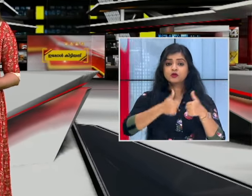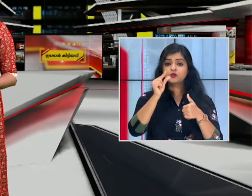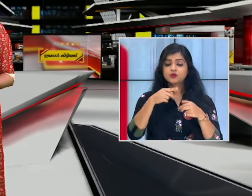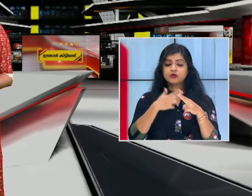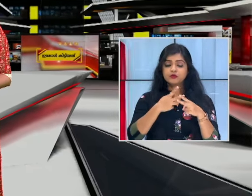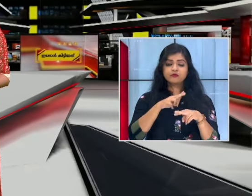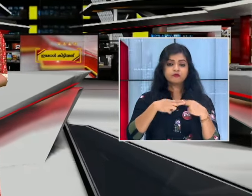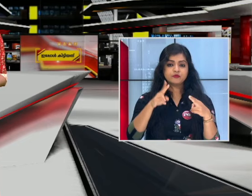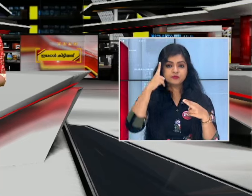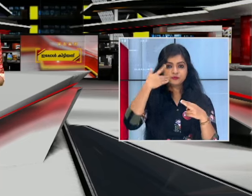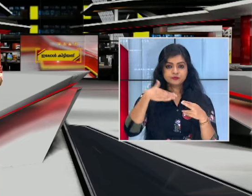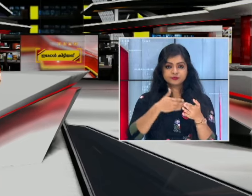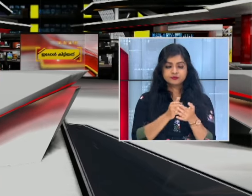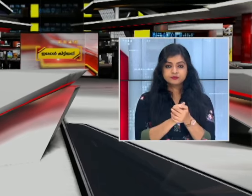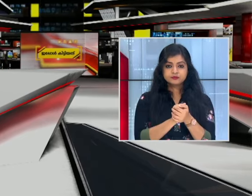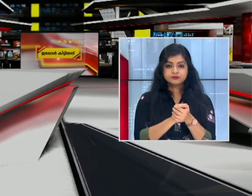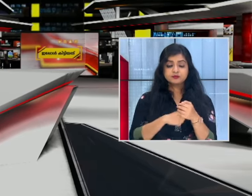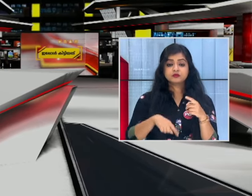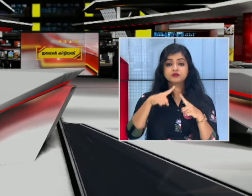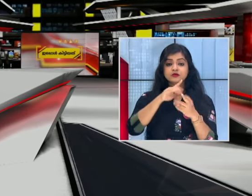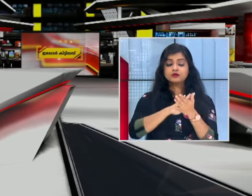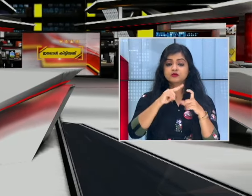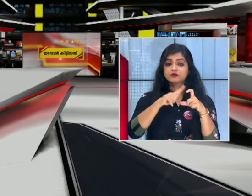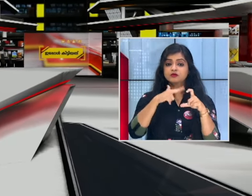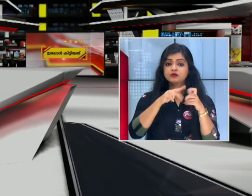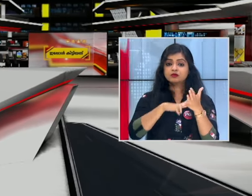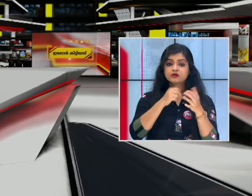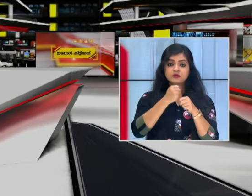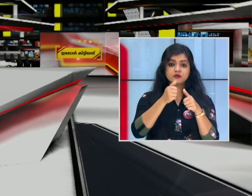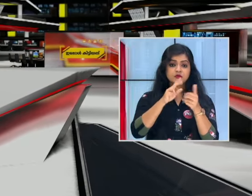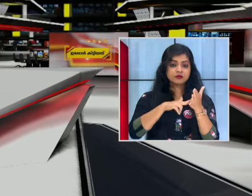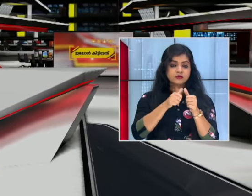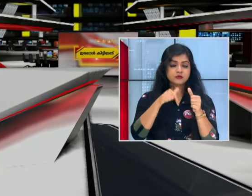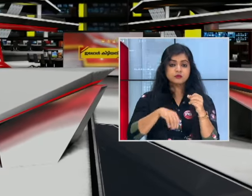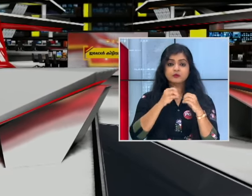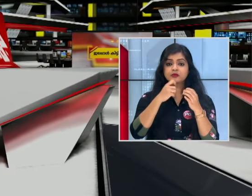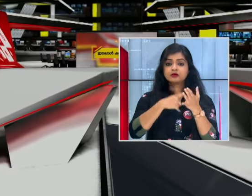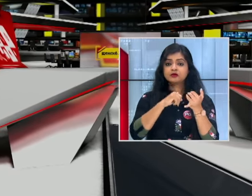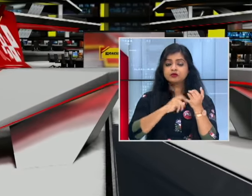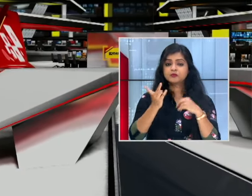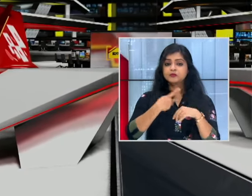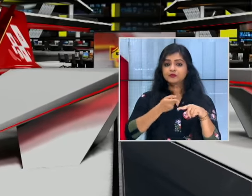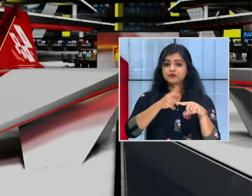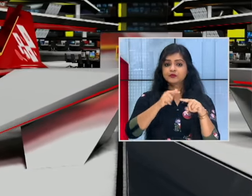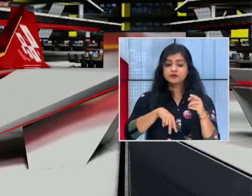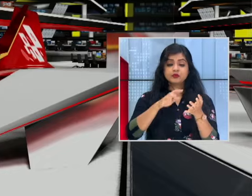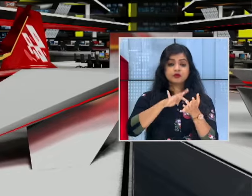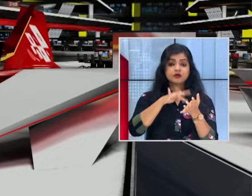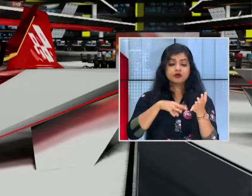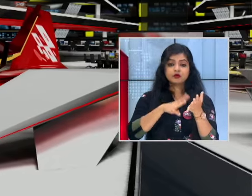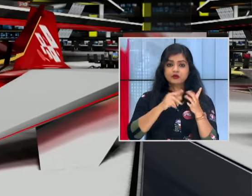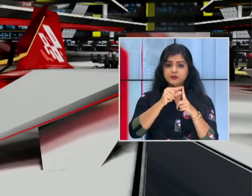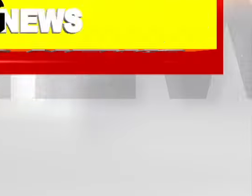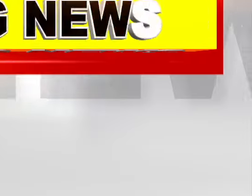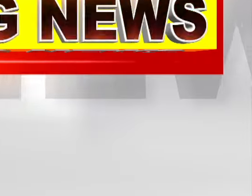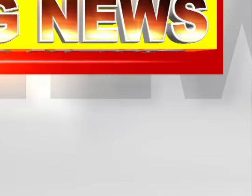തീരുമാനമെടുക്കുക. ഇനി തെലങ്കാനയിലേക്കാണ്. തെലങ്കാനയിൽ BRSന് തിരിച്ചടി. നാഗർകുർണൂൽ സിറ്റിംഗ് എം പി പോത്തുഗണ്ടി രാമലു ബി